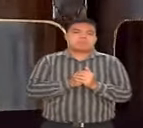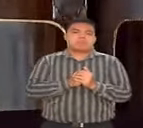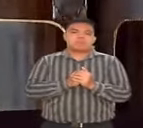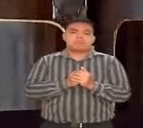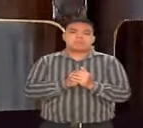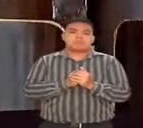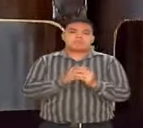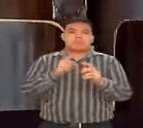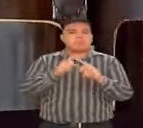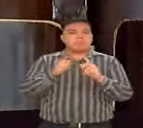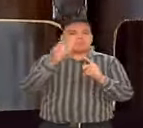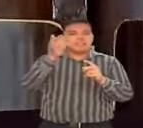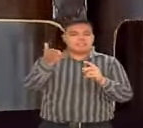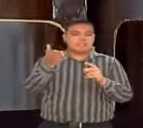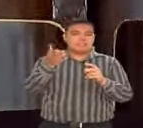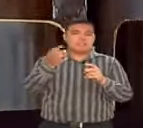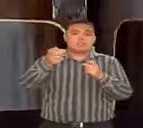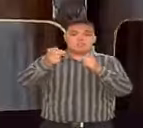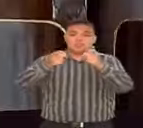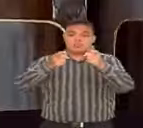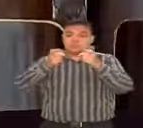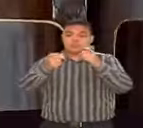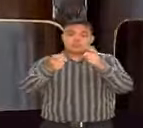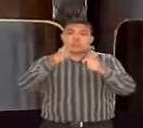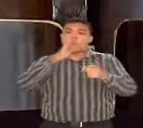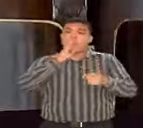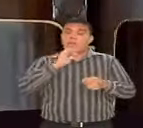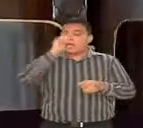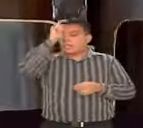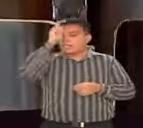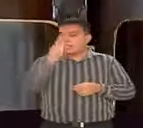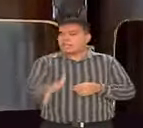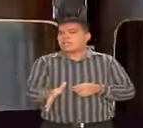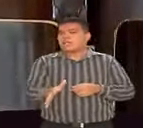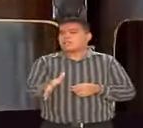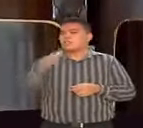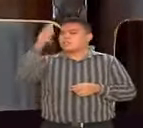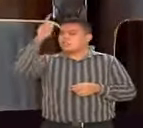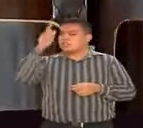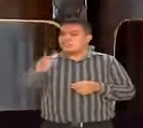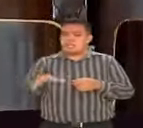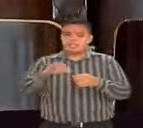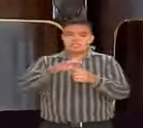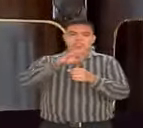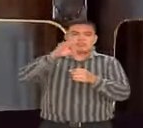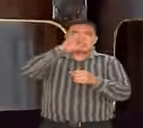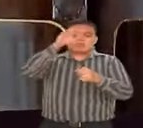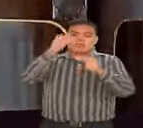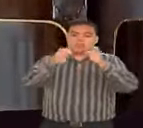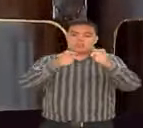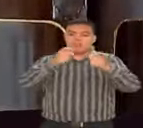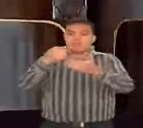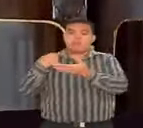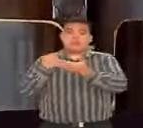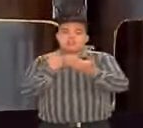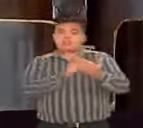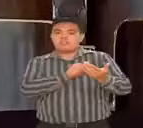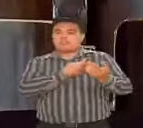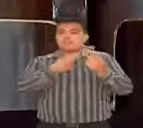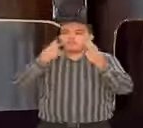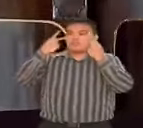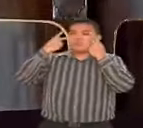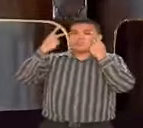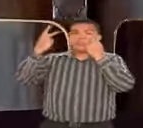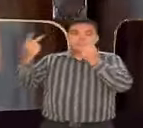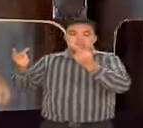But if you are controlled by God, if God's Spirit controls us, we